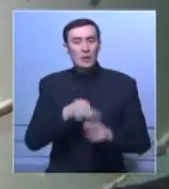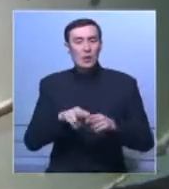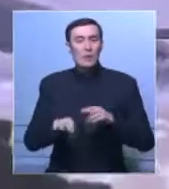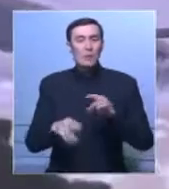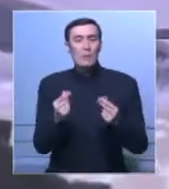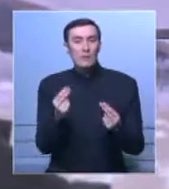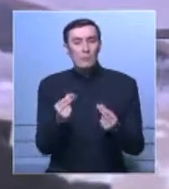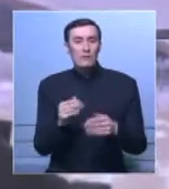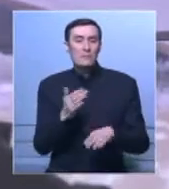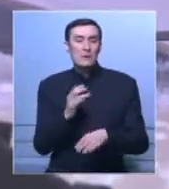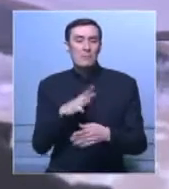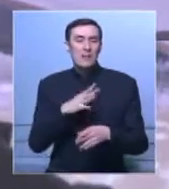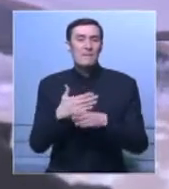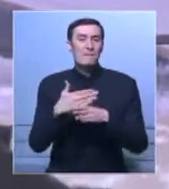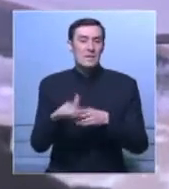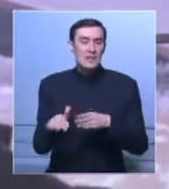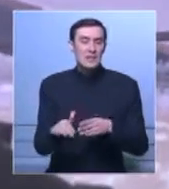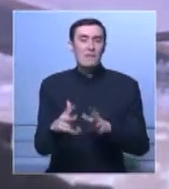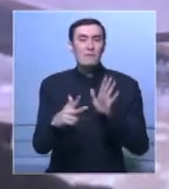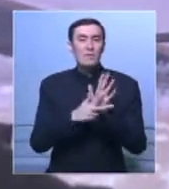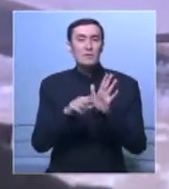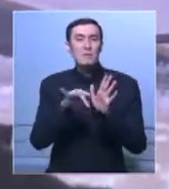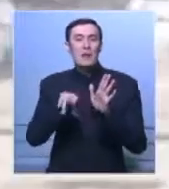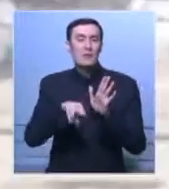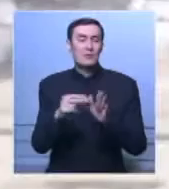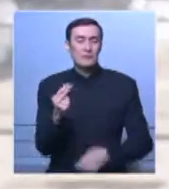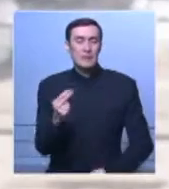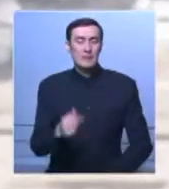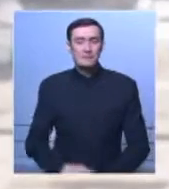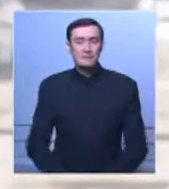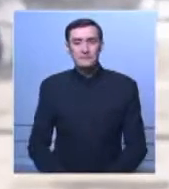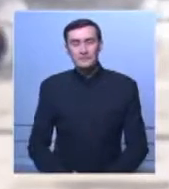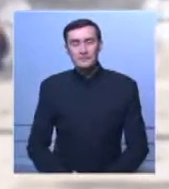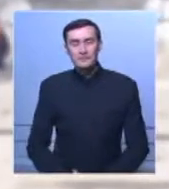из внутренних резервов компании выделено 8 миллиардов тенге.